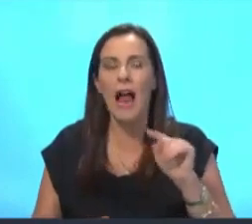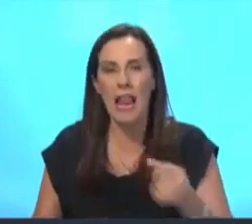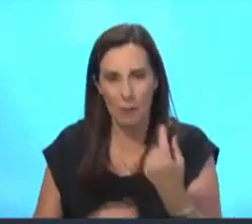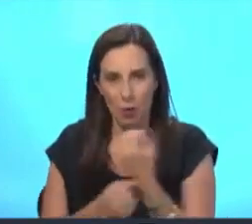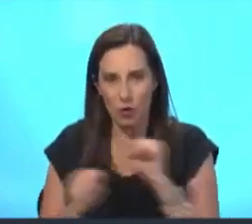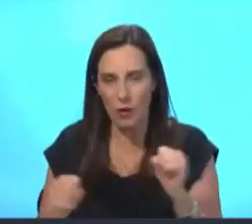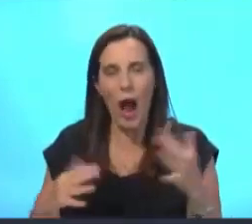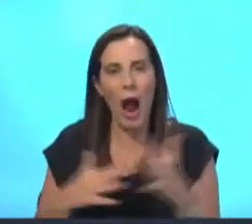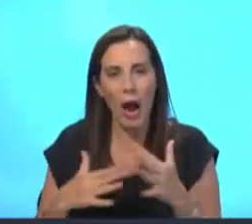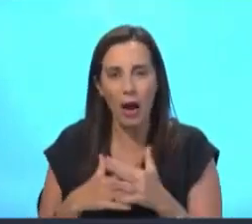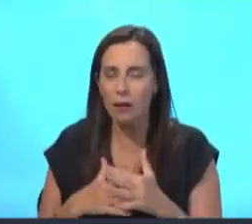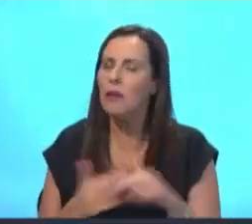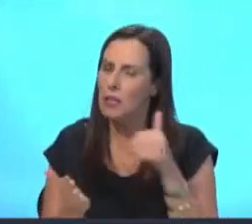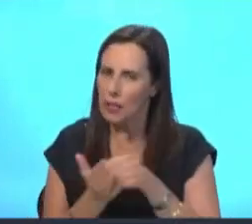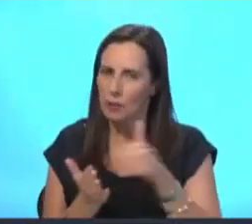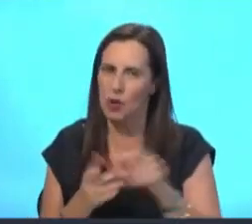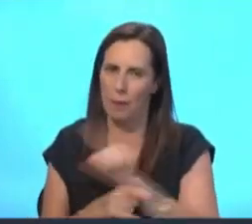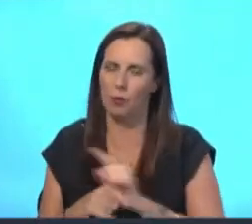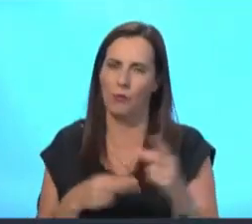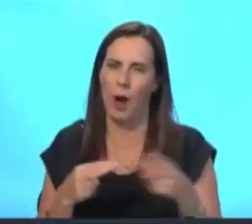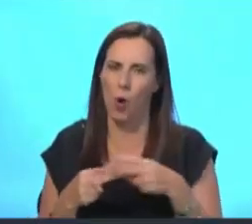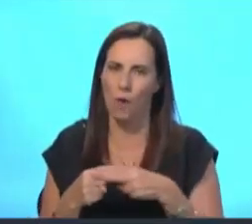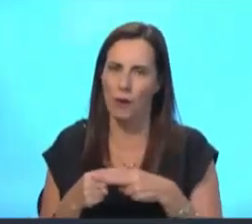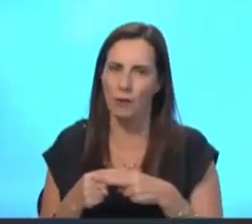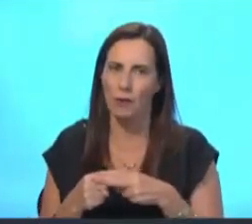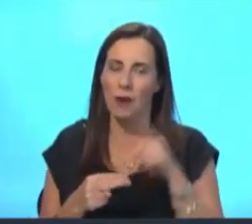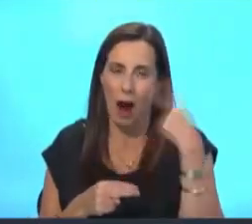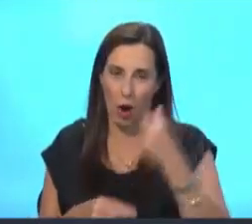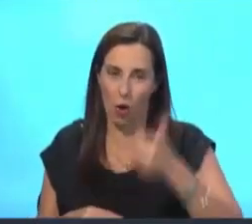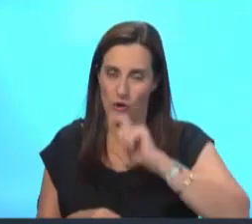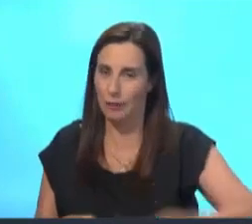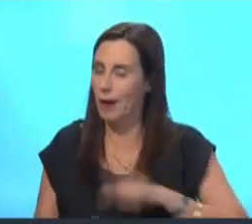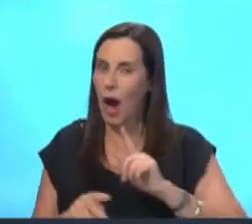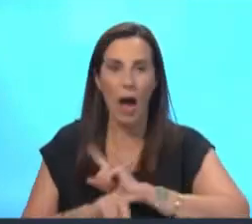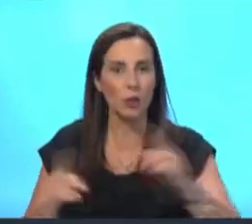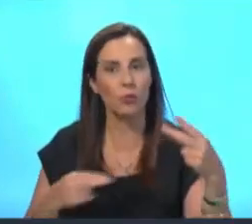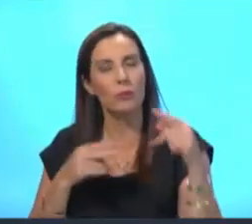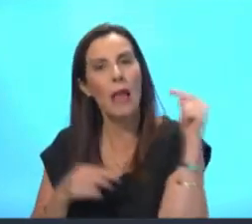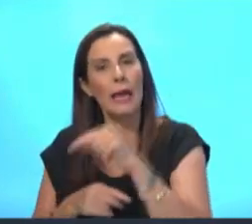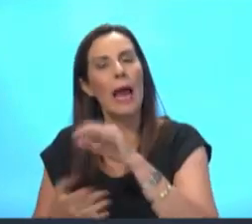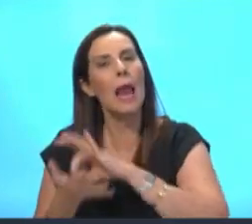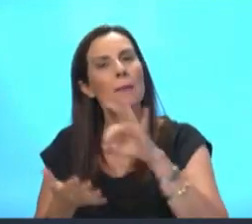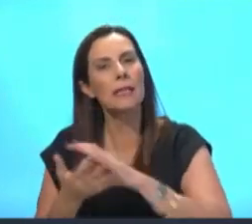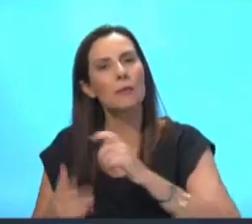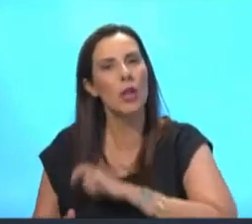השחרורים, חקירת הפרשה תימשך בתקופה הקרובה, על גנדלמן נאסר להתקרב למשרדי עיריית חדרה,